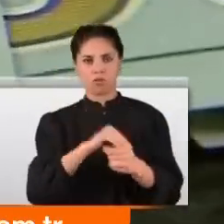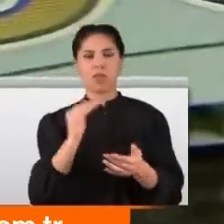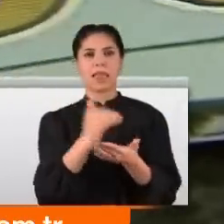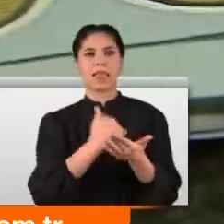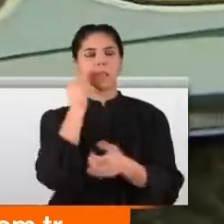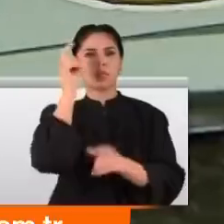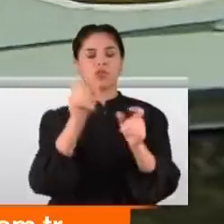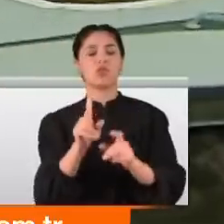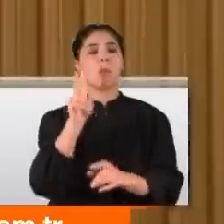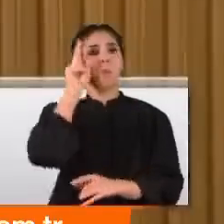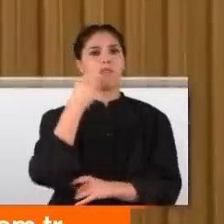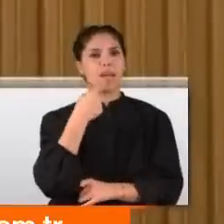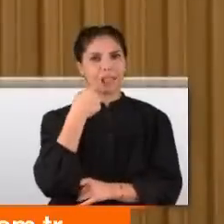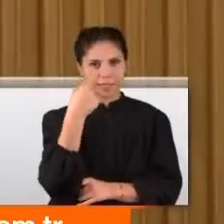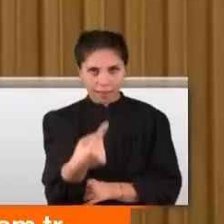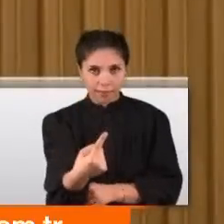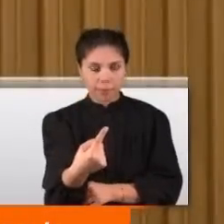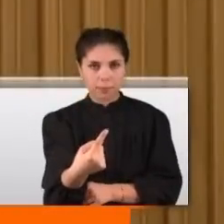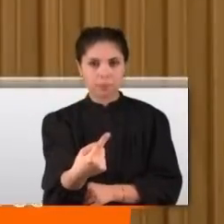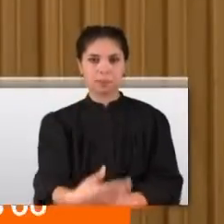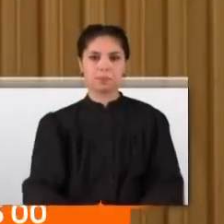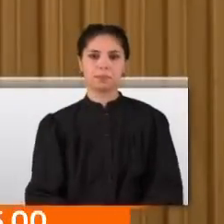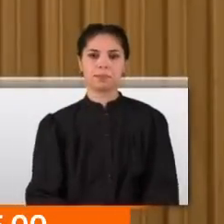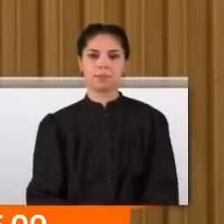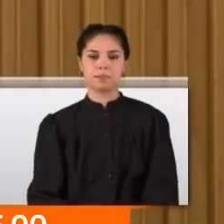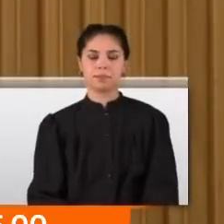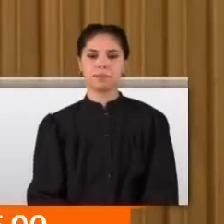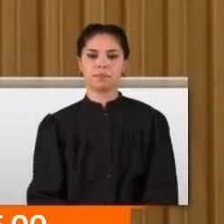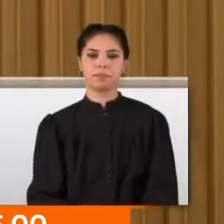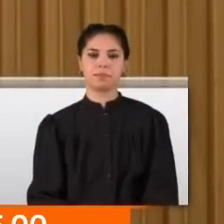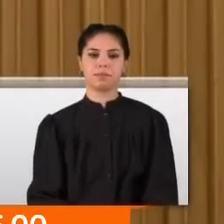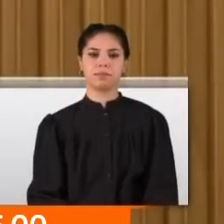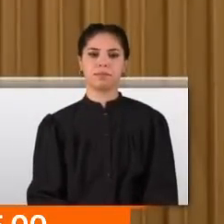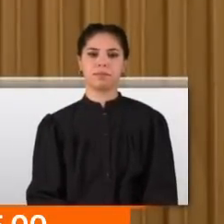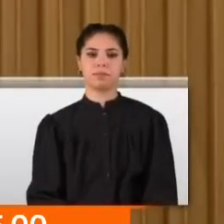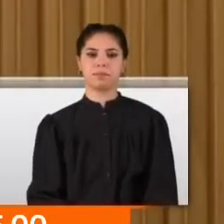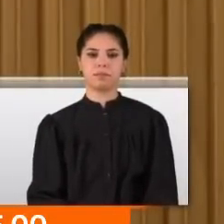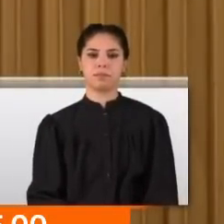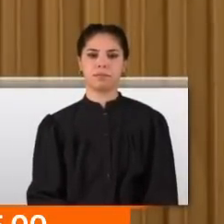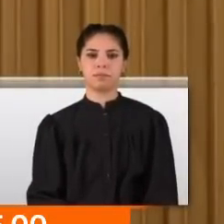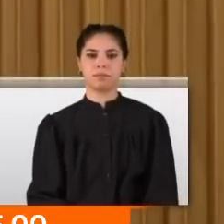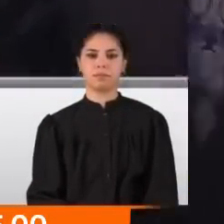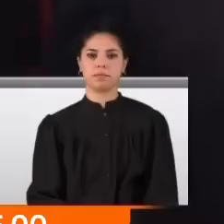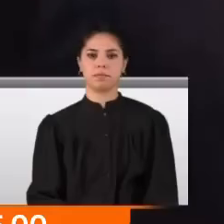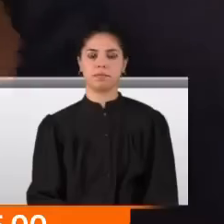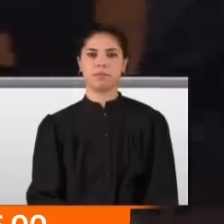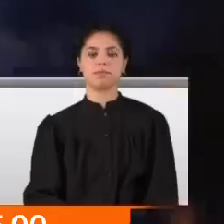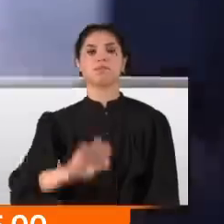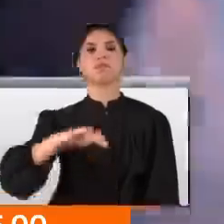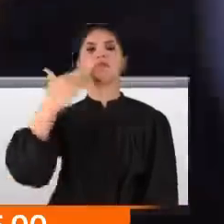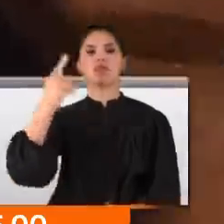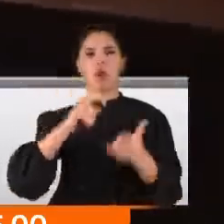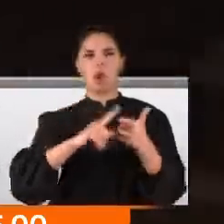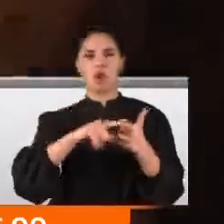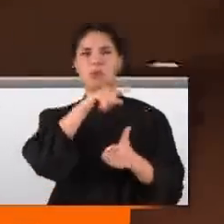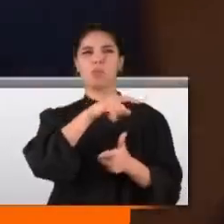yatırımcıları tefeci diye adlandırdı. Bu memleketin ekonomisini Londra'daki bir avuç tefeciye teslim. Ardından bu